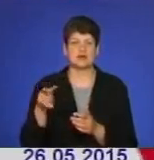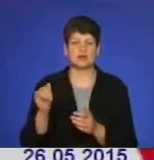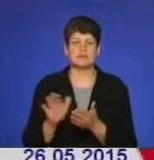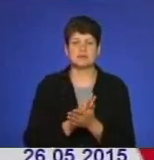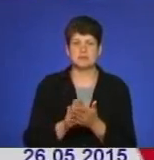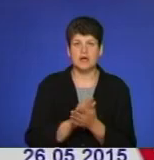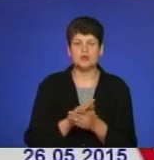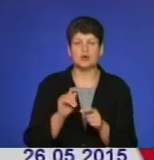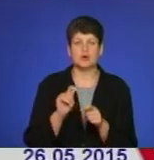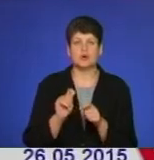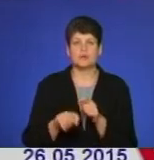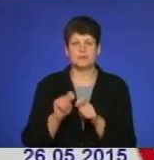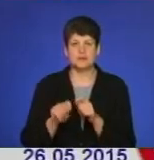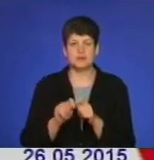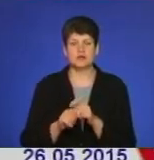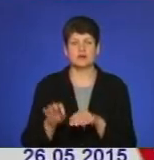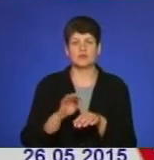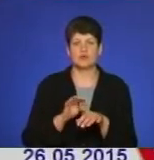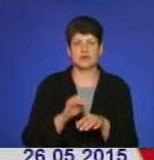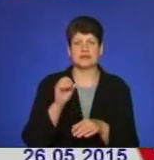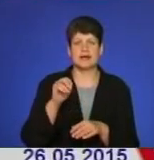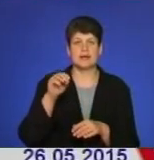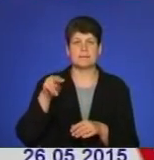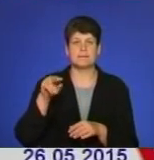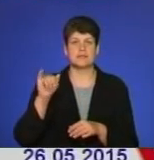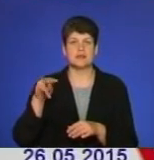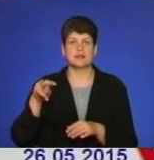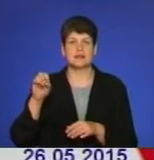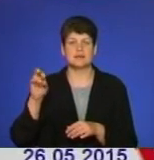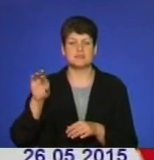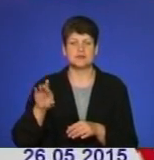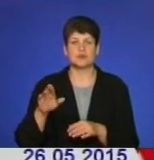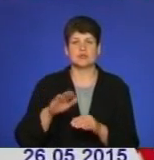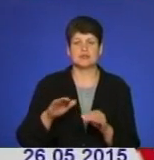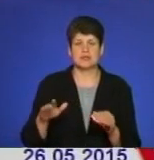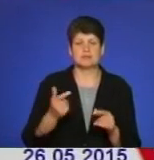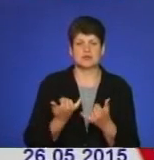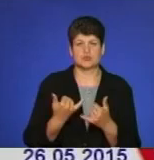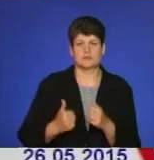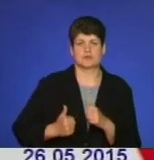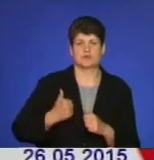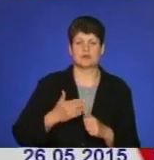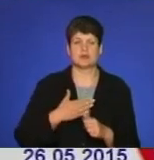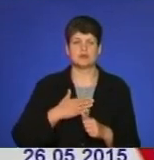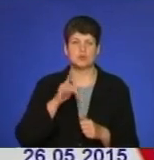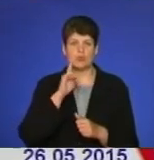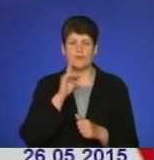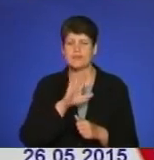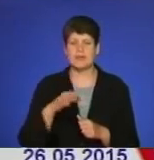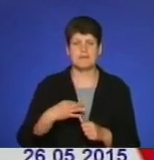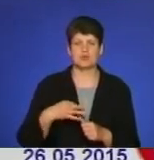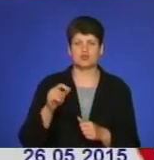хворих на епілепсію дітей. Ми сьогодні дуже задоволені, щасливі і горді нашою молоддю, небайдужими